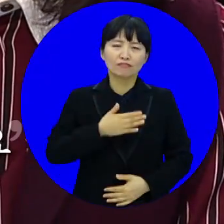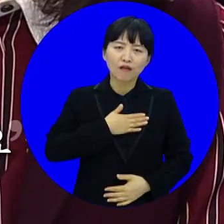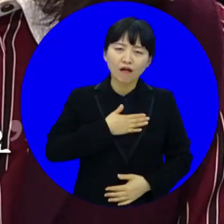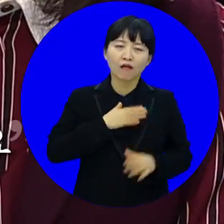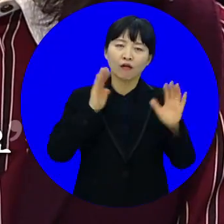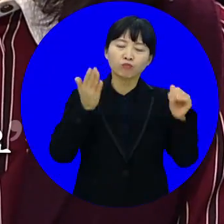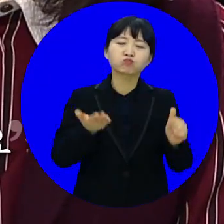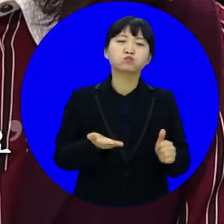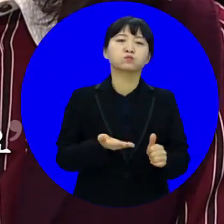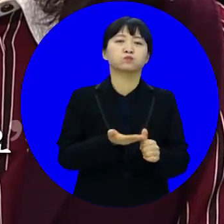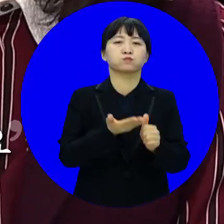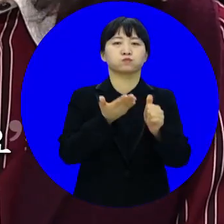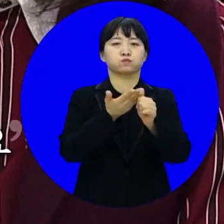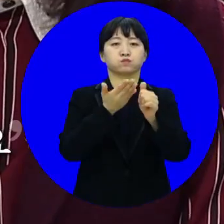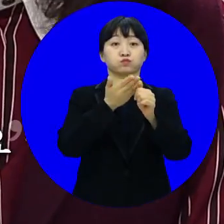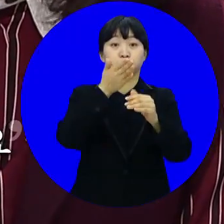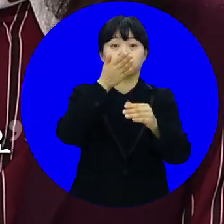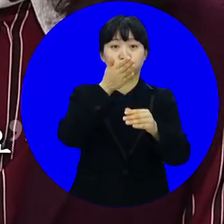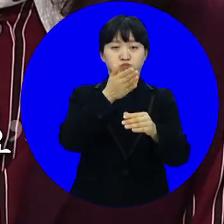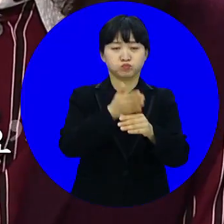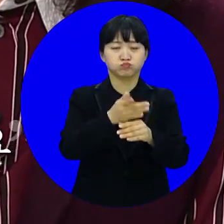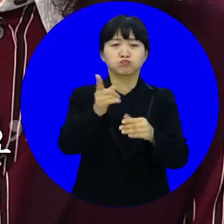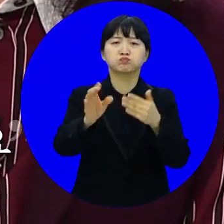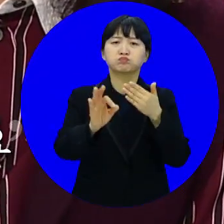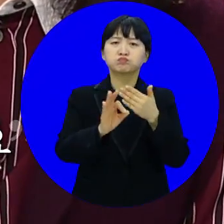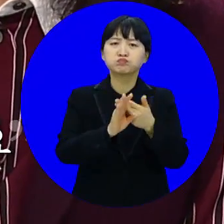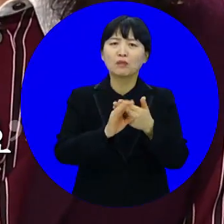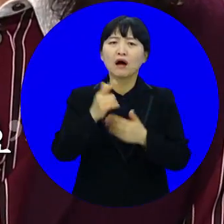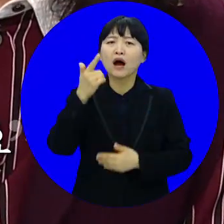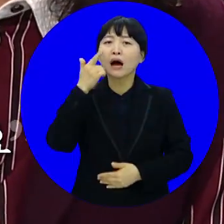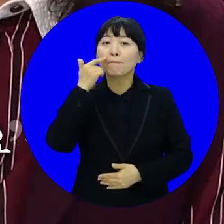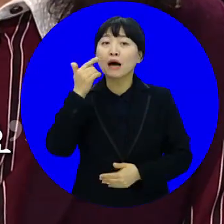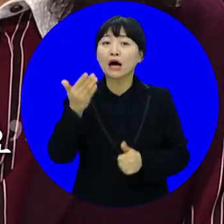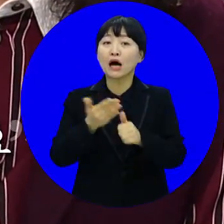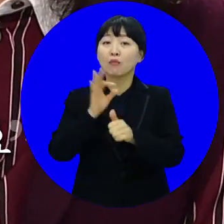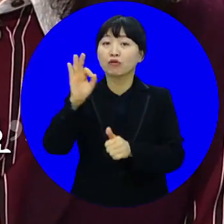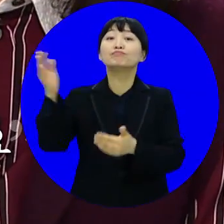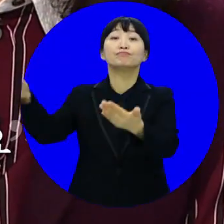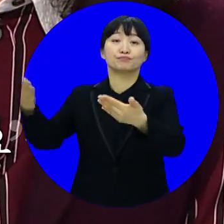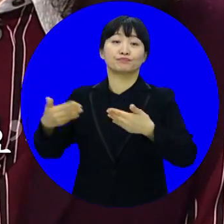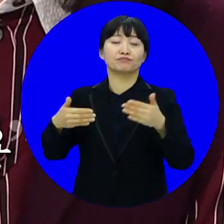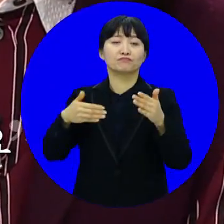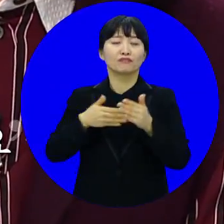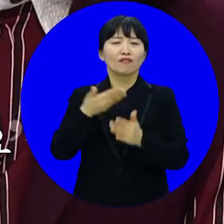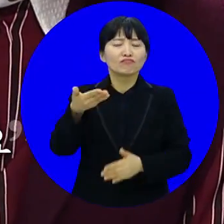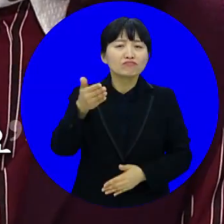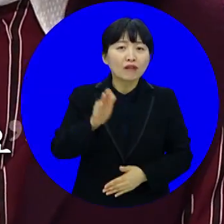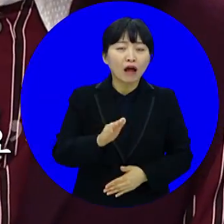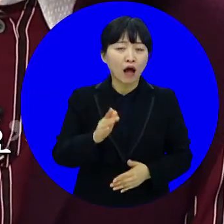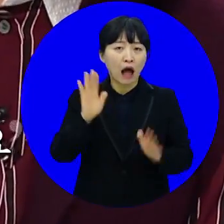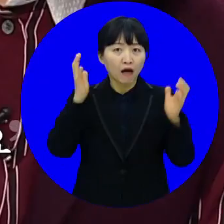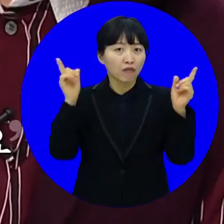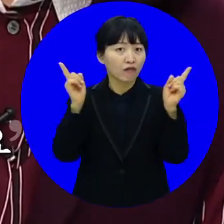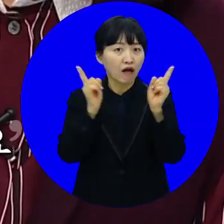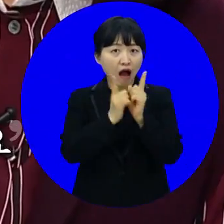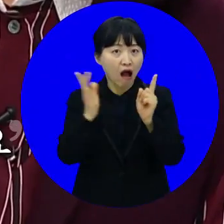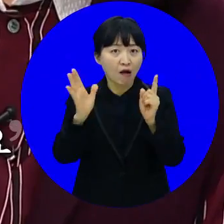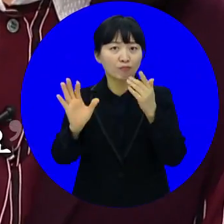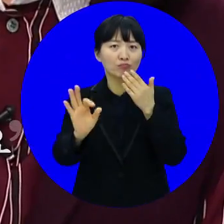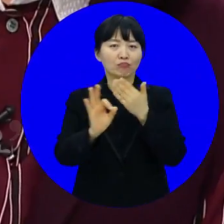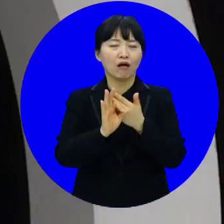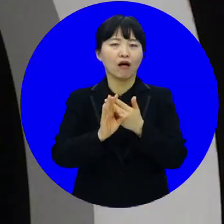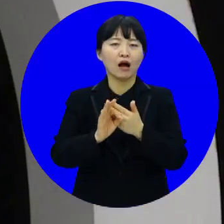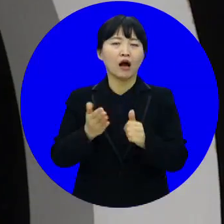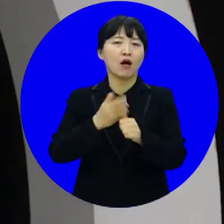아이를 키우고 있는데요. 그러면 애 아빠한테 양육비를 받잖아요. 그런데 애를 안 보여주면 양육비를 안 줄 것 같은